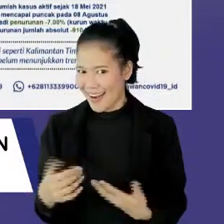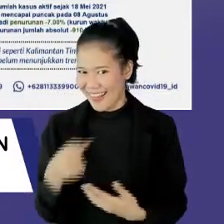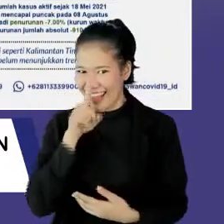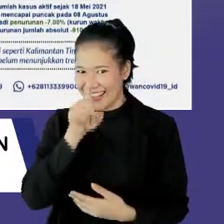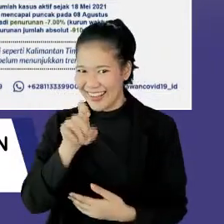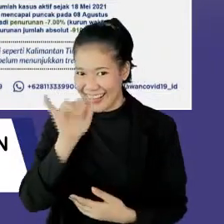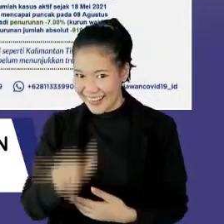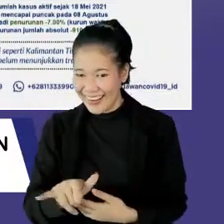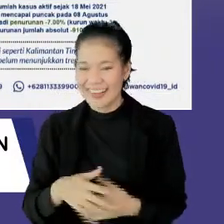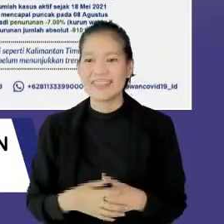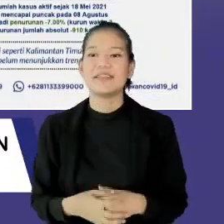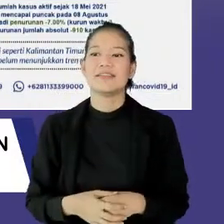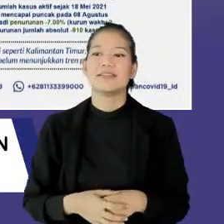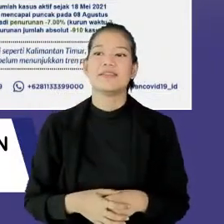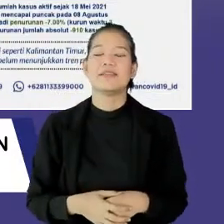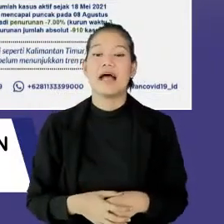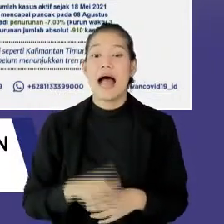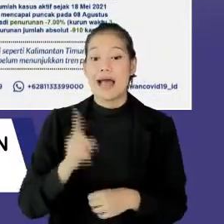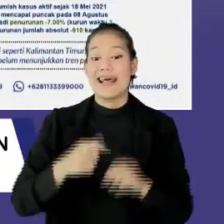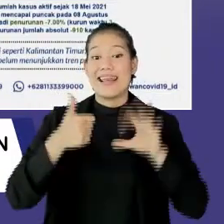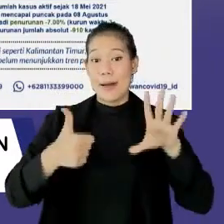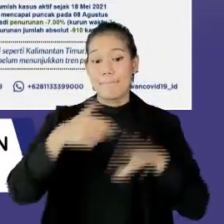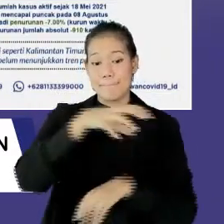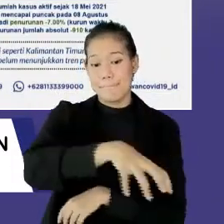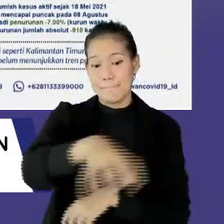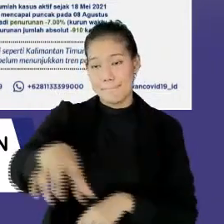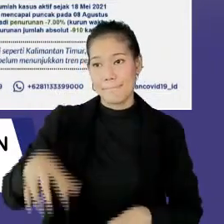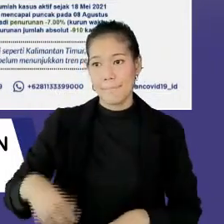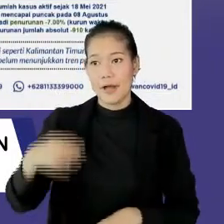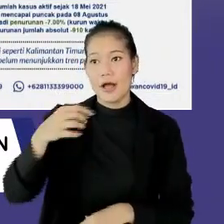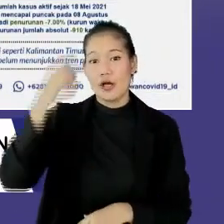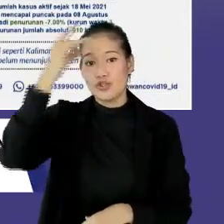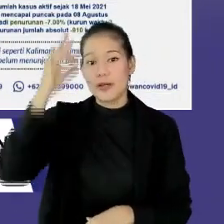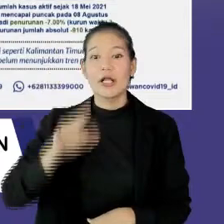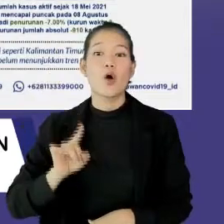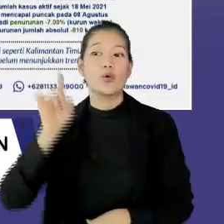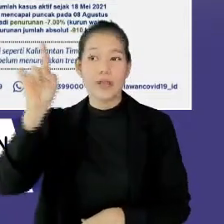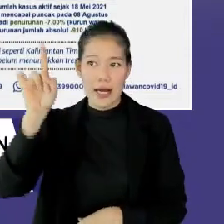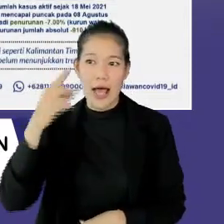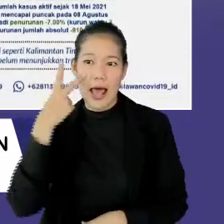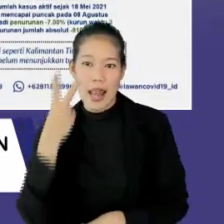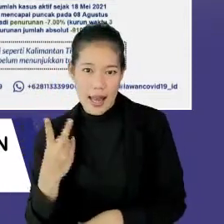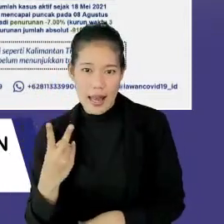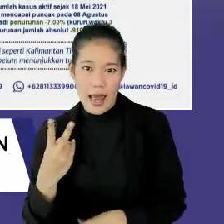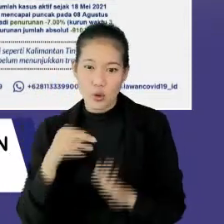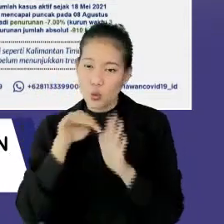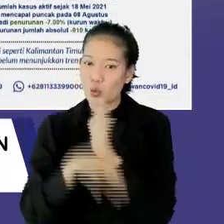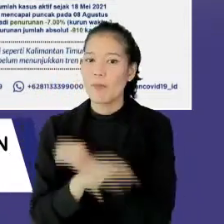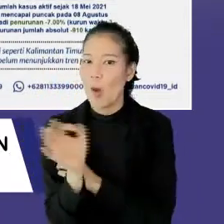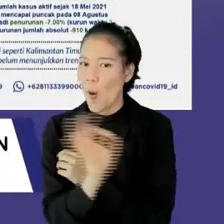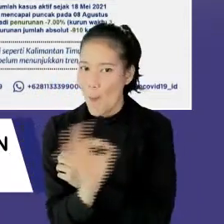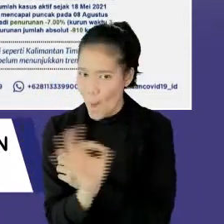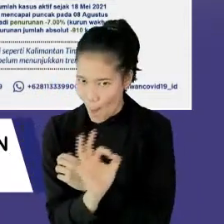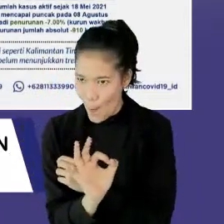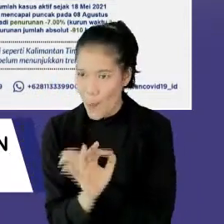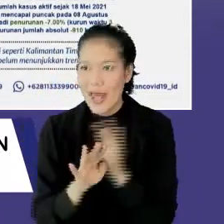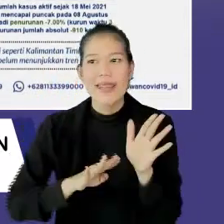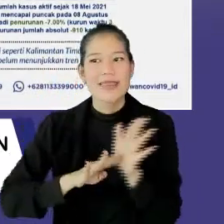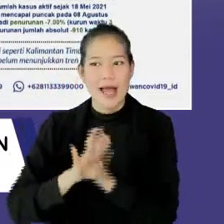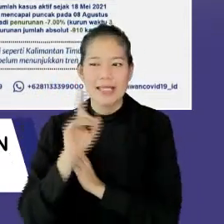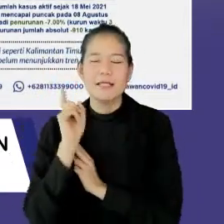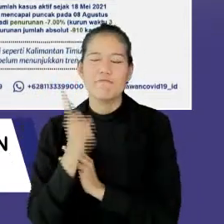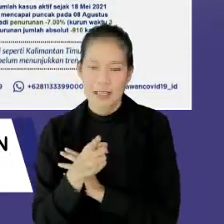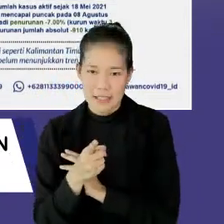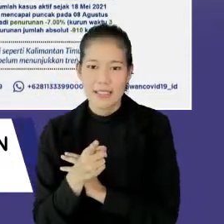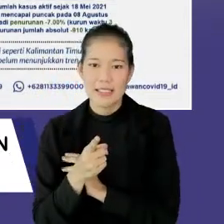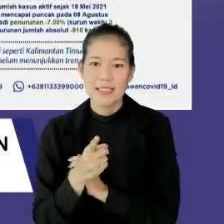pertanyaannya ya. Nah, kita ambil 6 di sini. Sumatera Utara masih belum terlihat adanya tren penurunan. Ini masih naik,